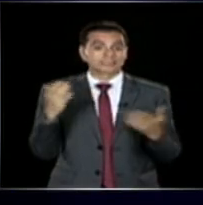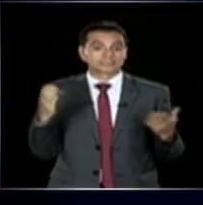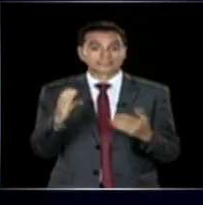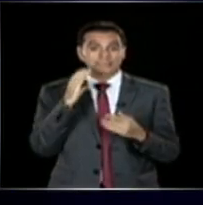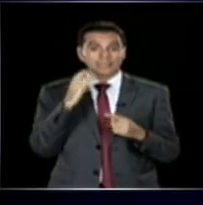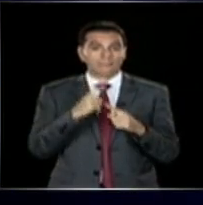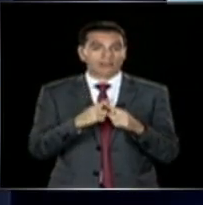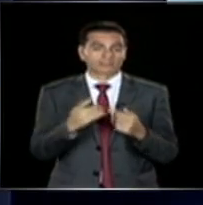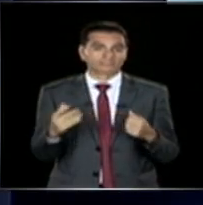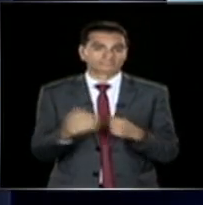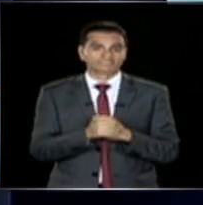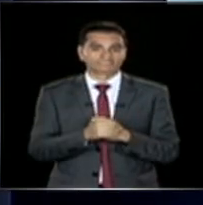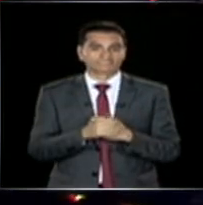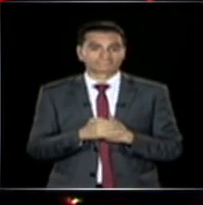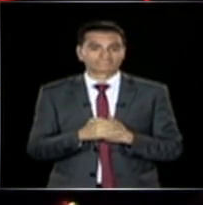153. إجابة خاطئة.